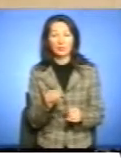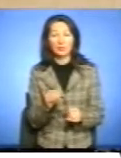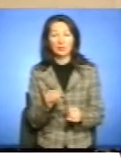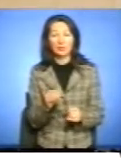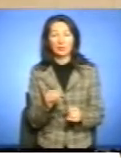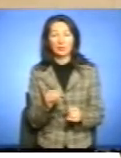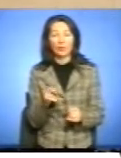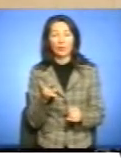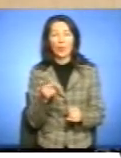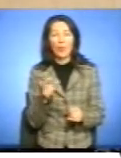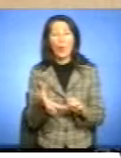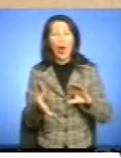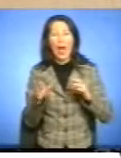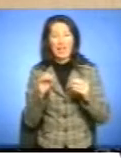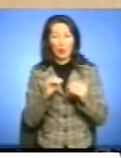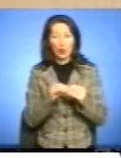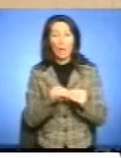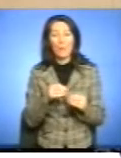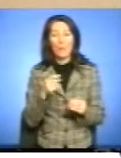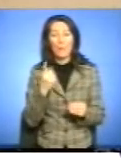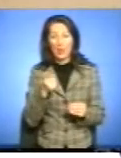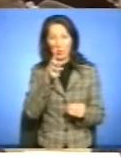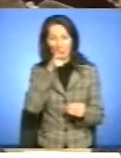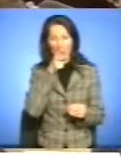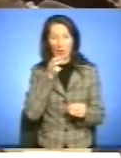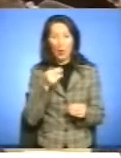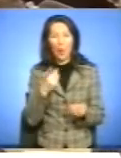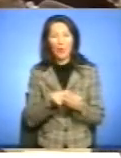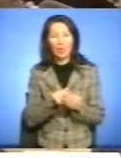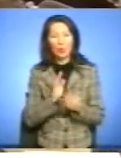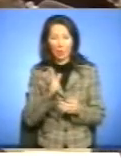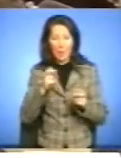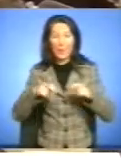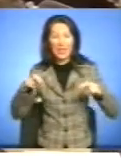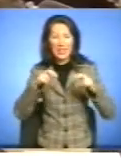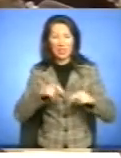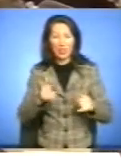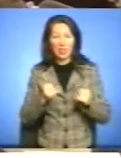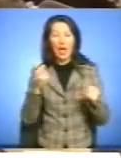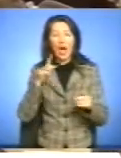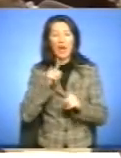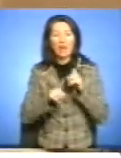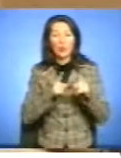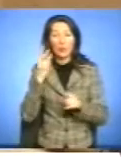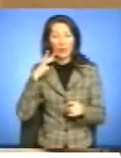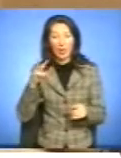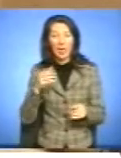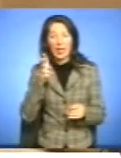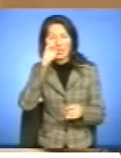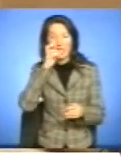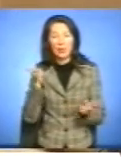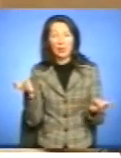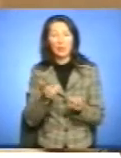по ітогам першого кварталу бюджет буде переглянутий. Для реформування та модернізації країні потрібні фінансові ресурси